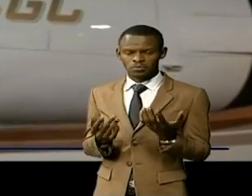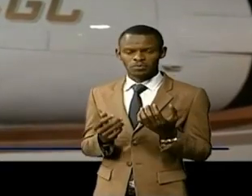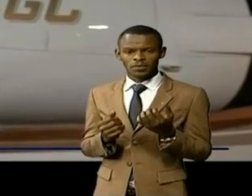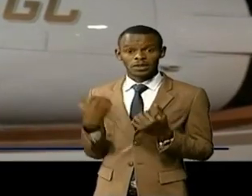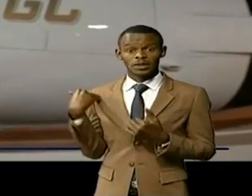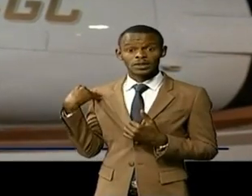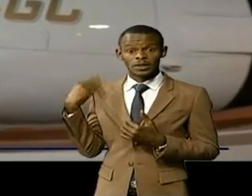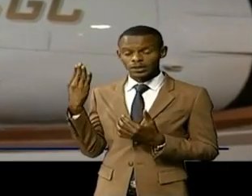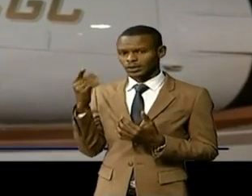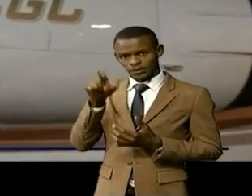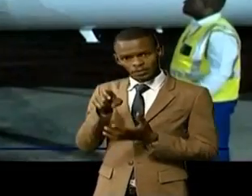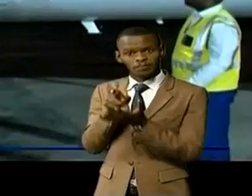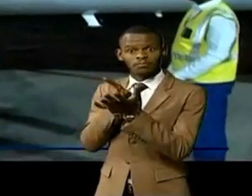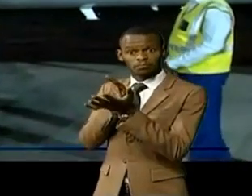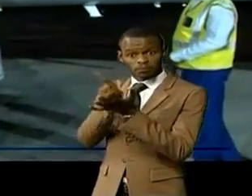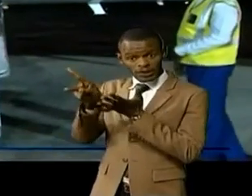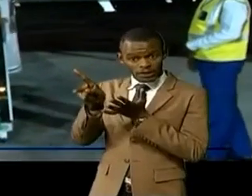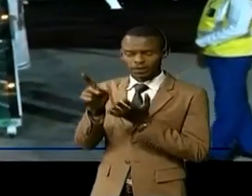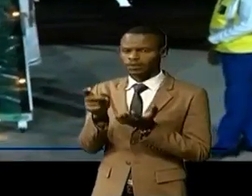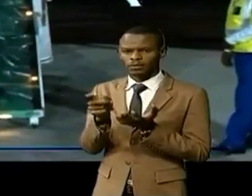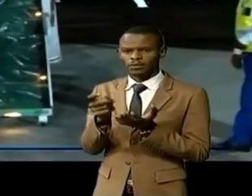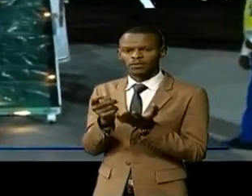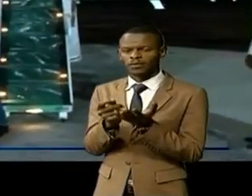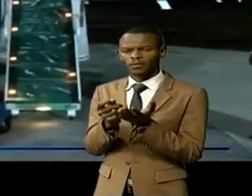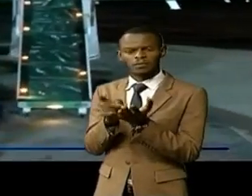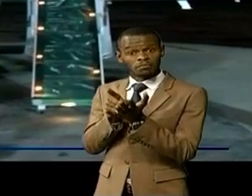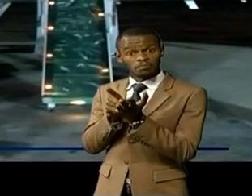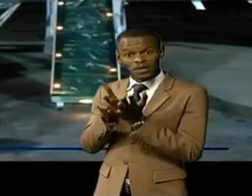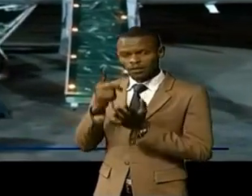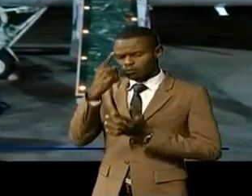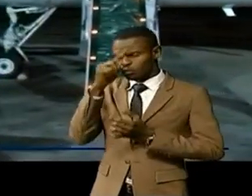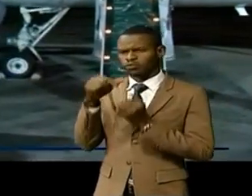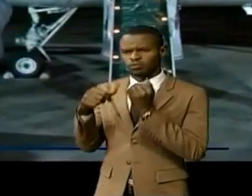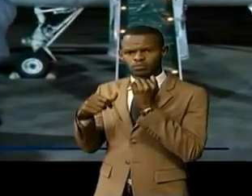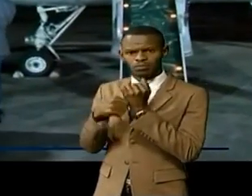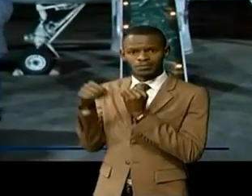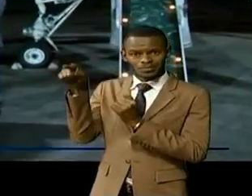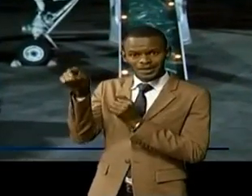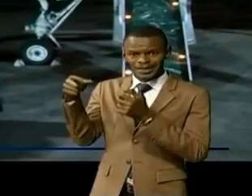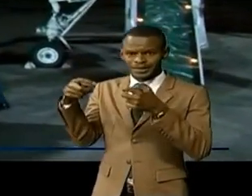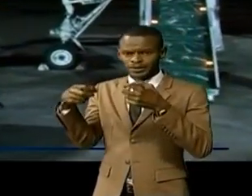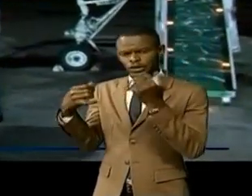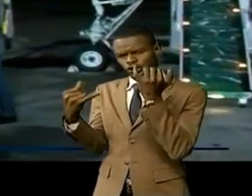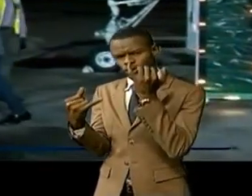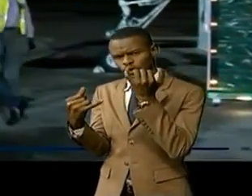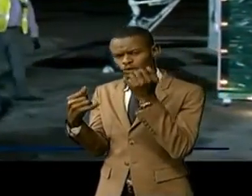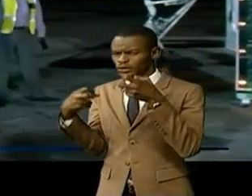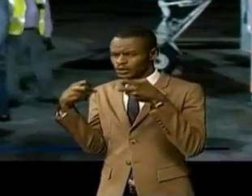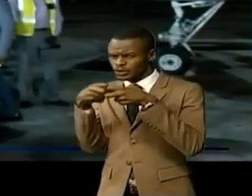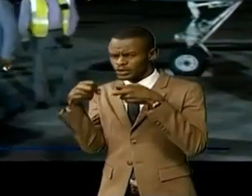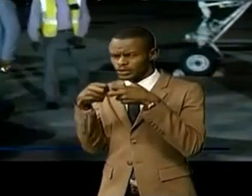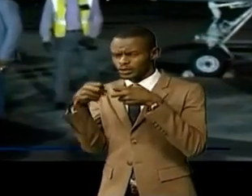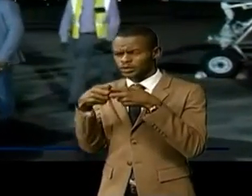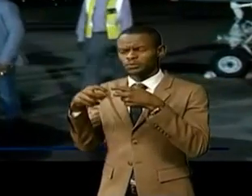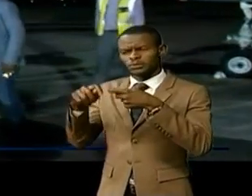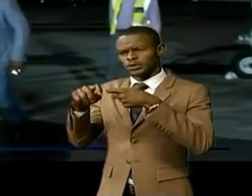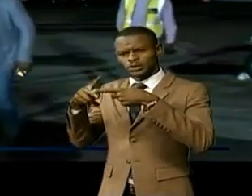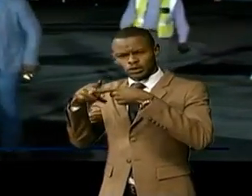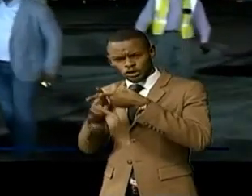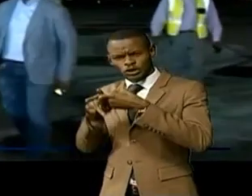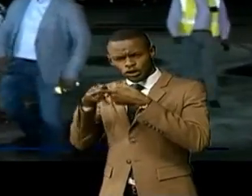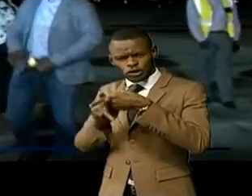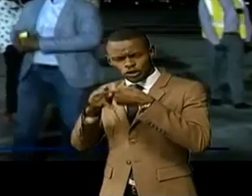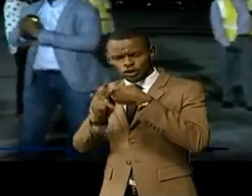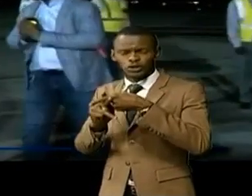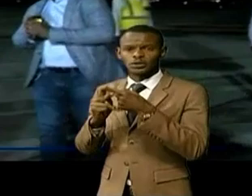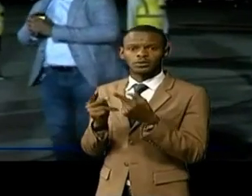les factures d'entretien. Bien au contraire, les charges financières se sont accumulées, jetant un discrédit sur la République démocratique